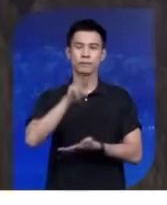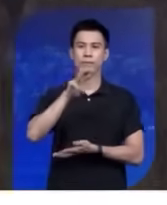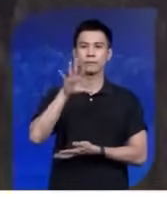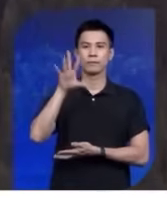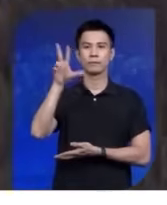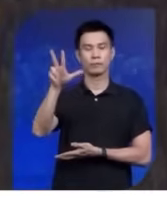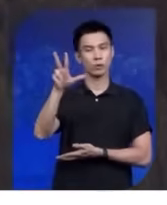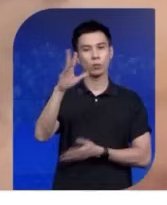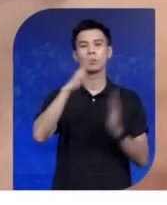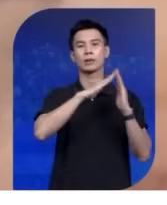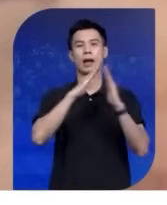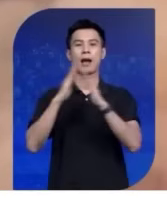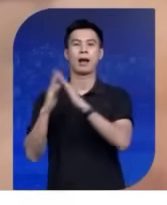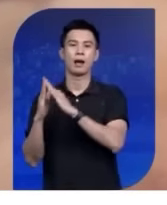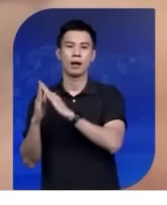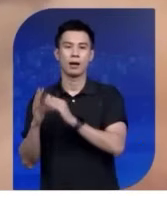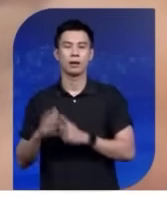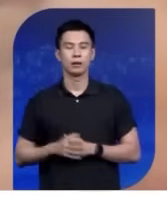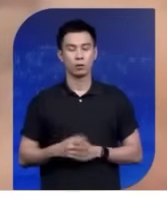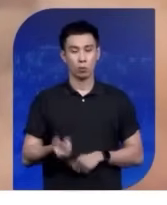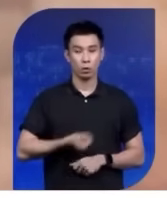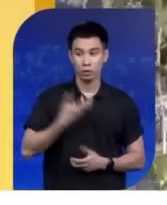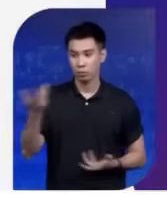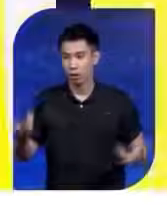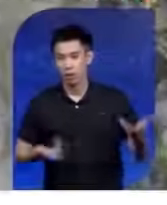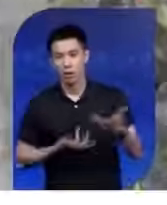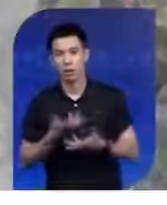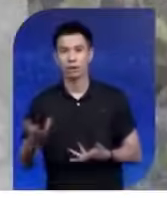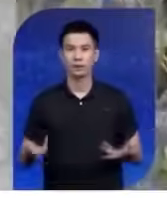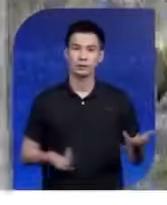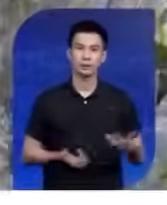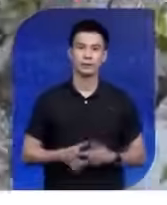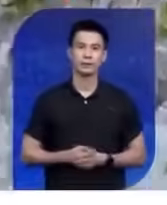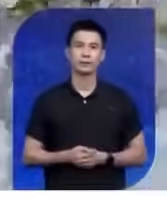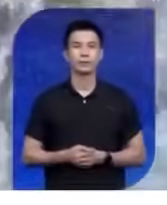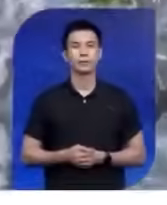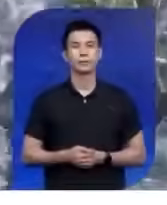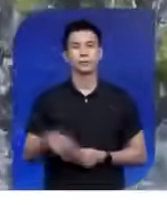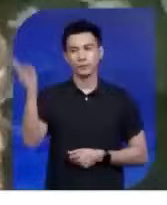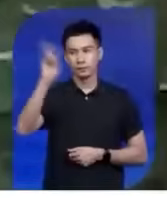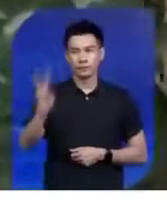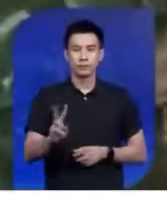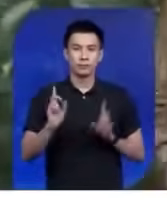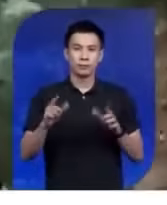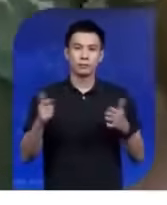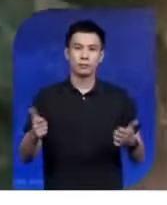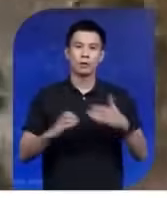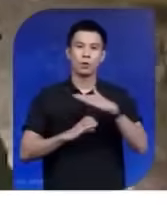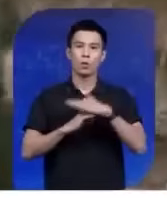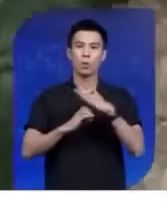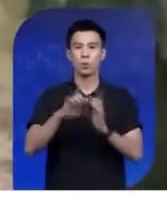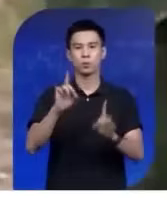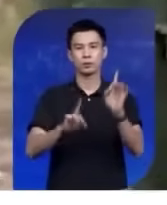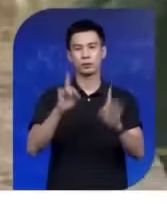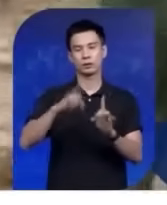nhà cuộc sống của người dân địa phương bị đảo lộn còn tại Việt Nam theo thống kê của cục kiểm lâm tính